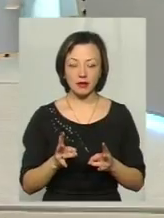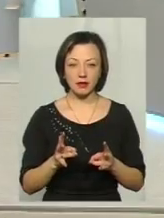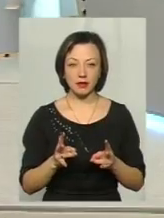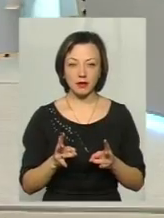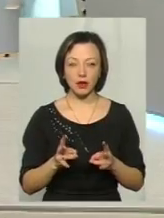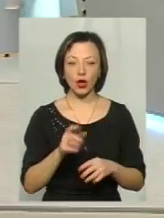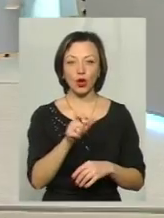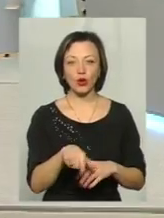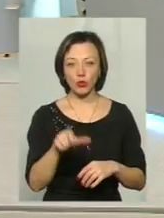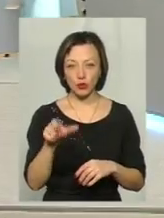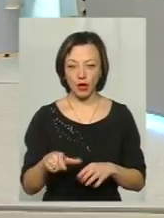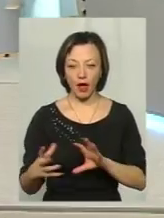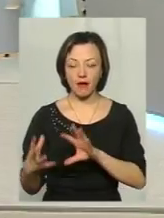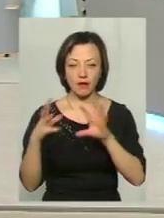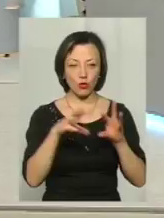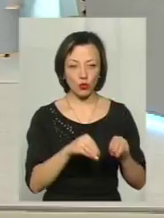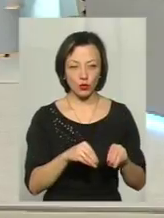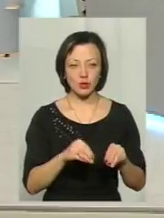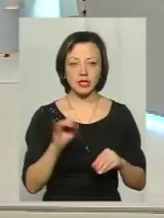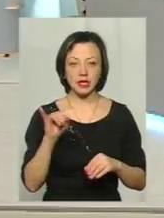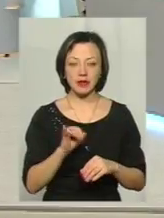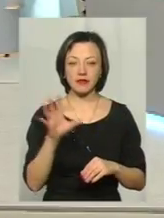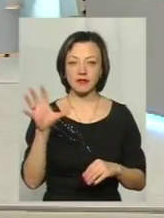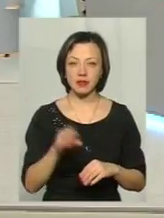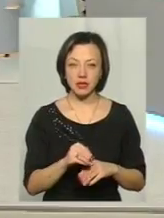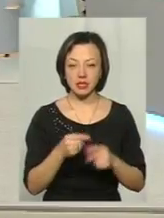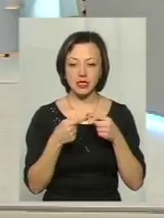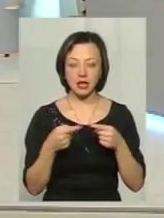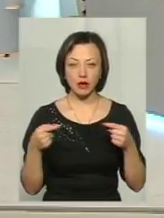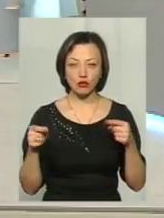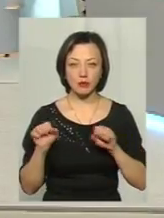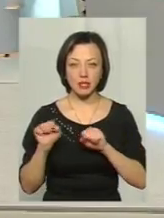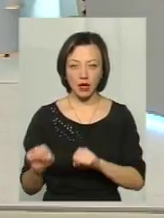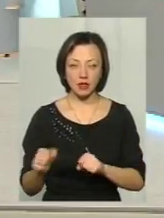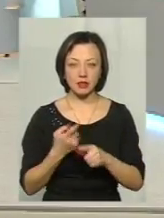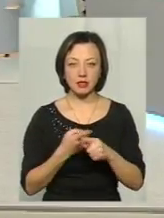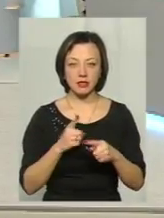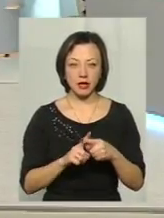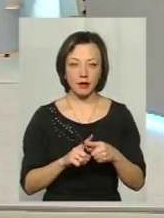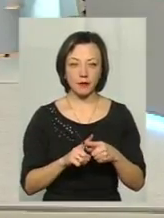в случаї аварії люди евакуюються, значить, і всі засоби захисту – це і